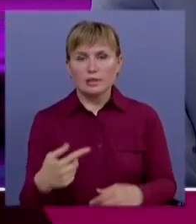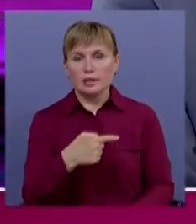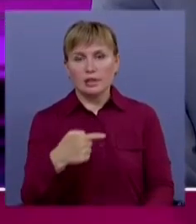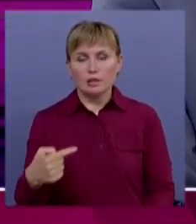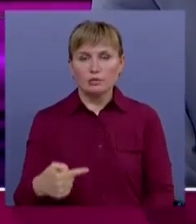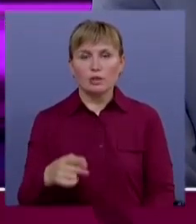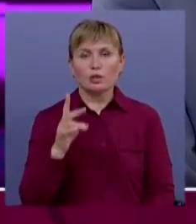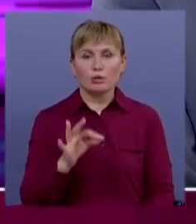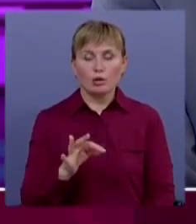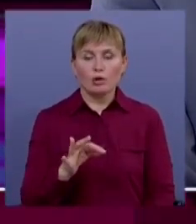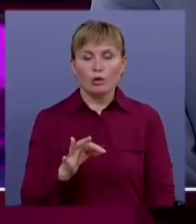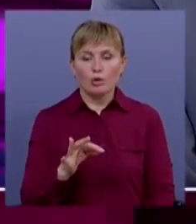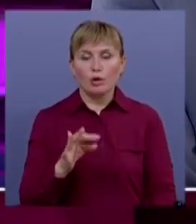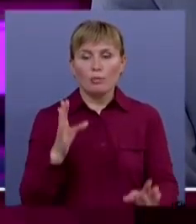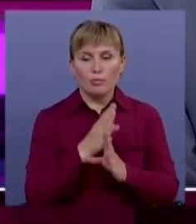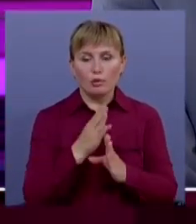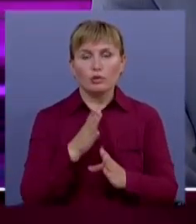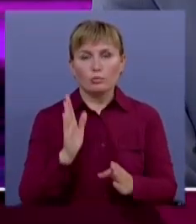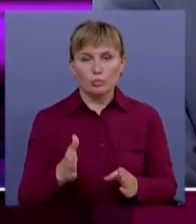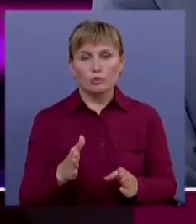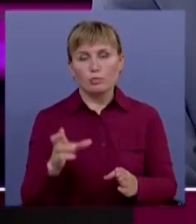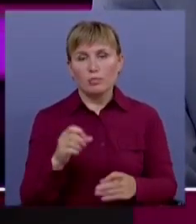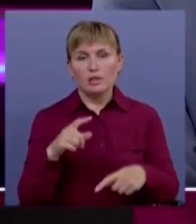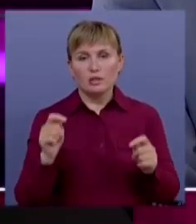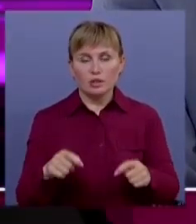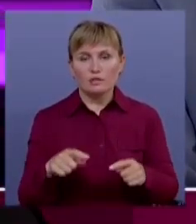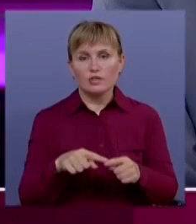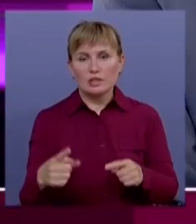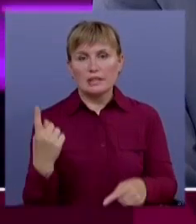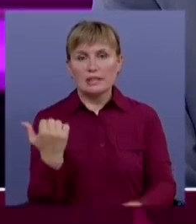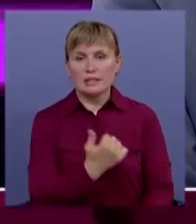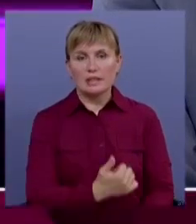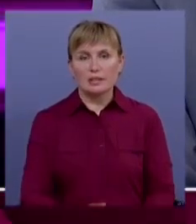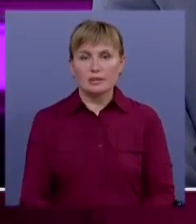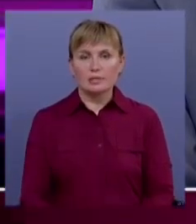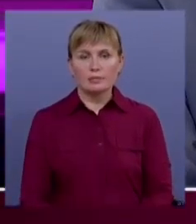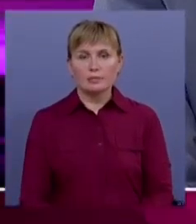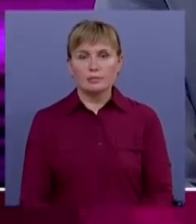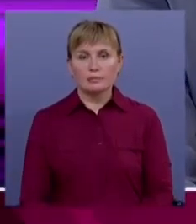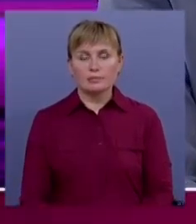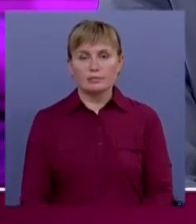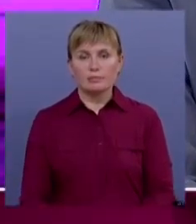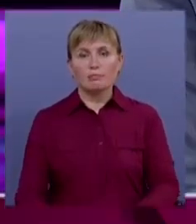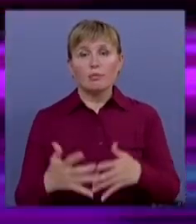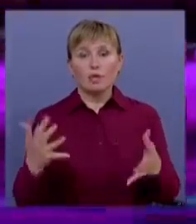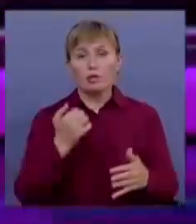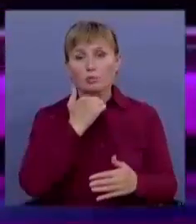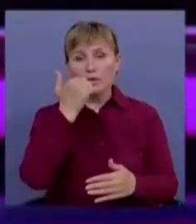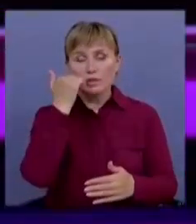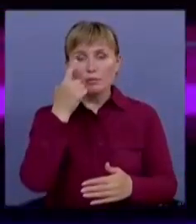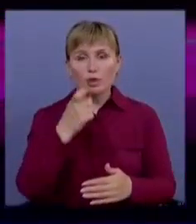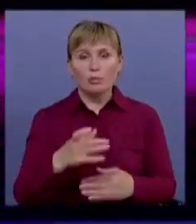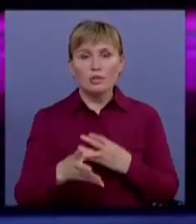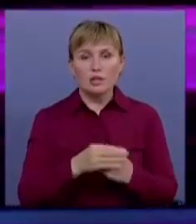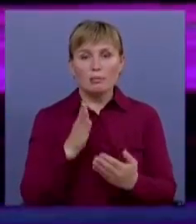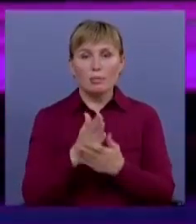но погода будет преимущественно без осадков в течение недели большое спасибо я напомню